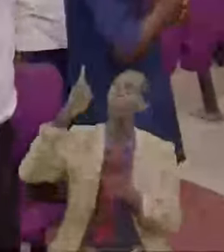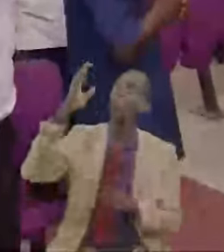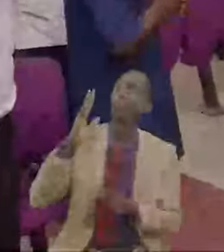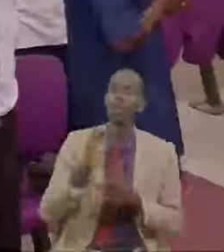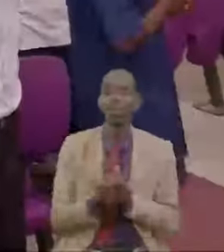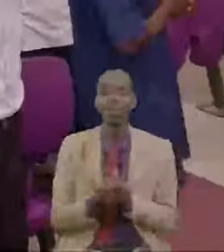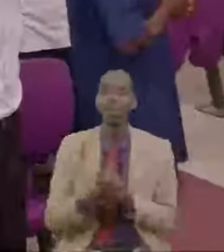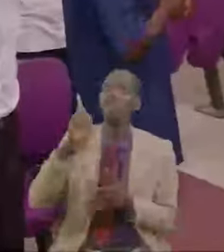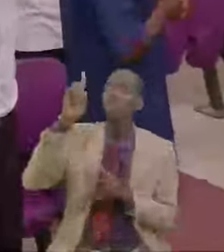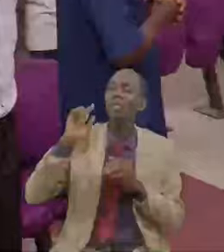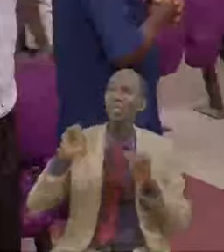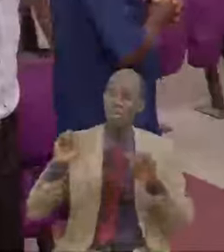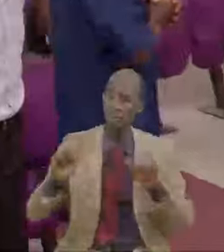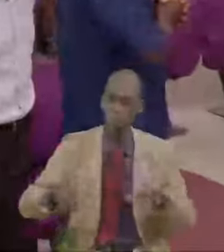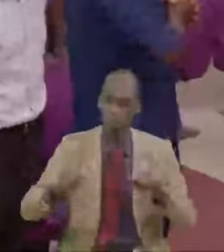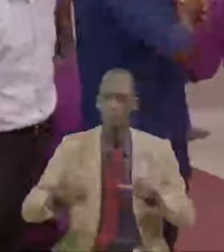réconcilier avec Dieu.